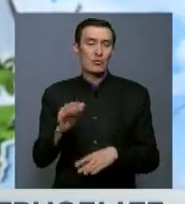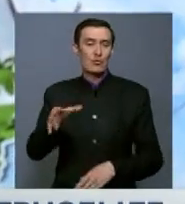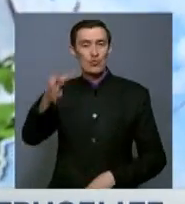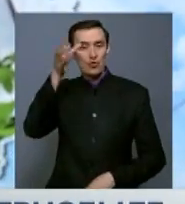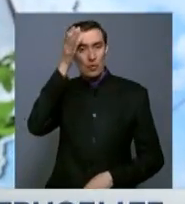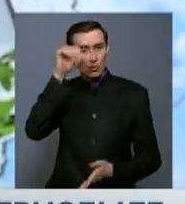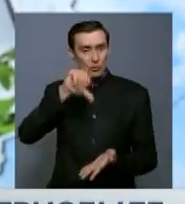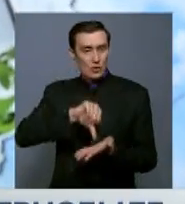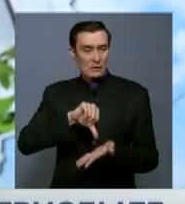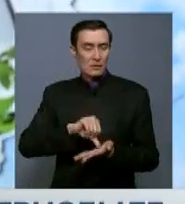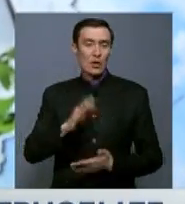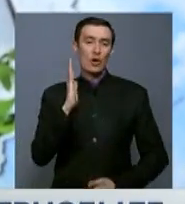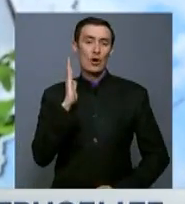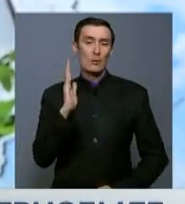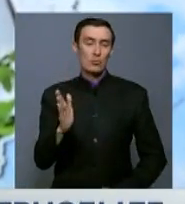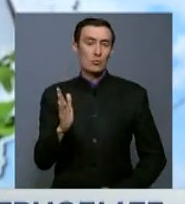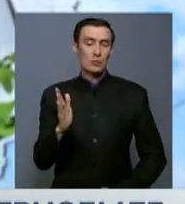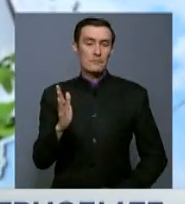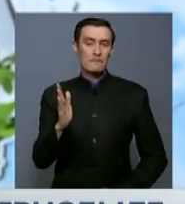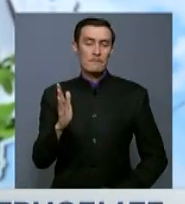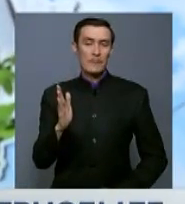ученые,